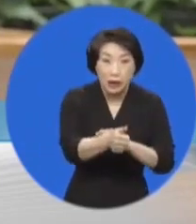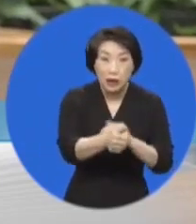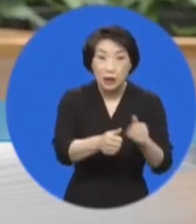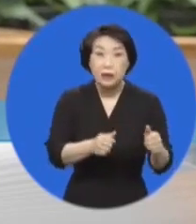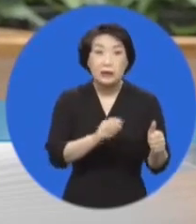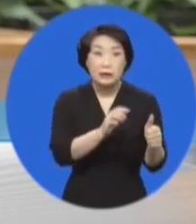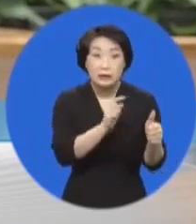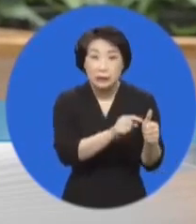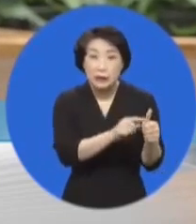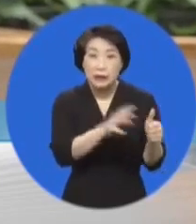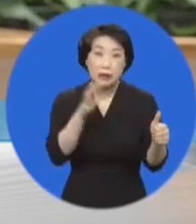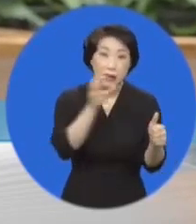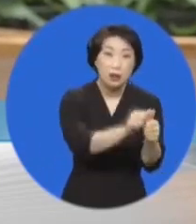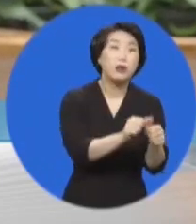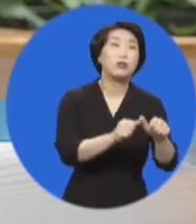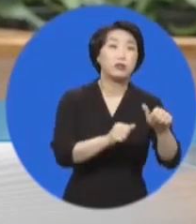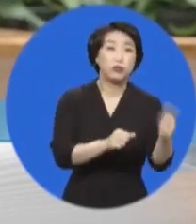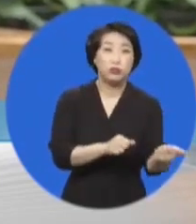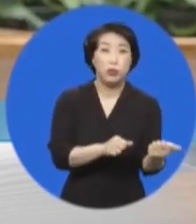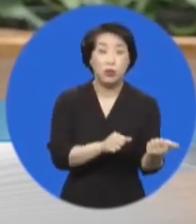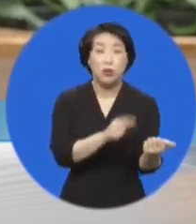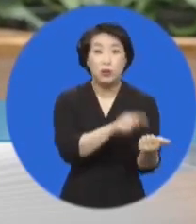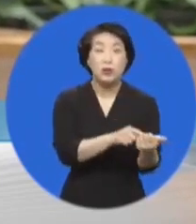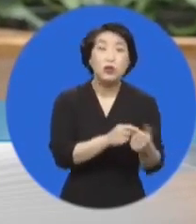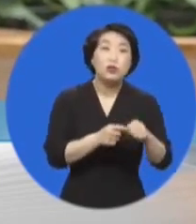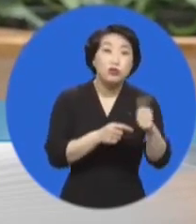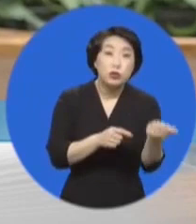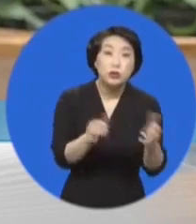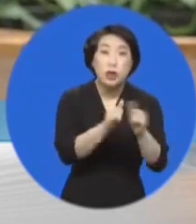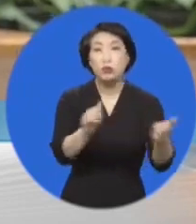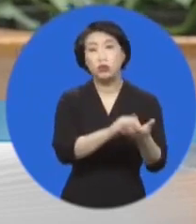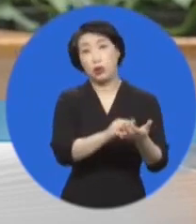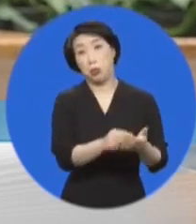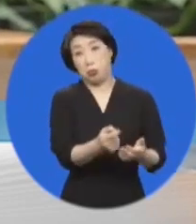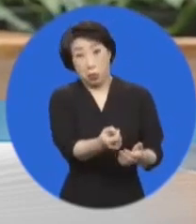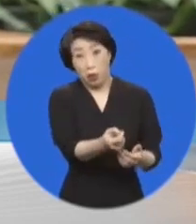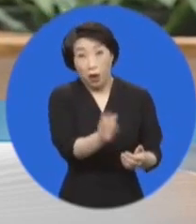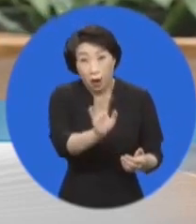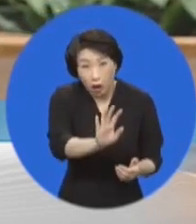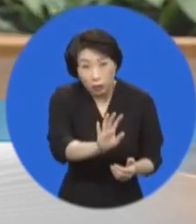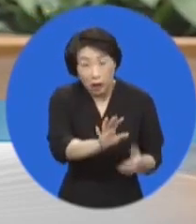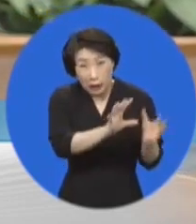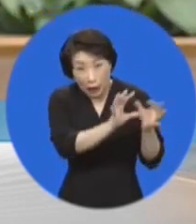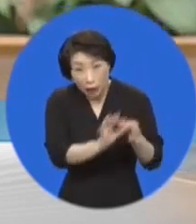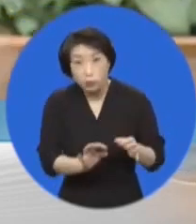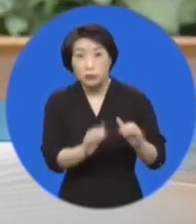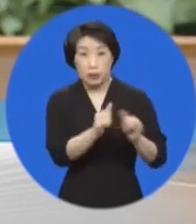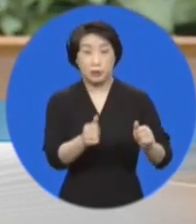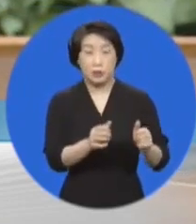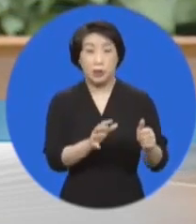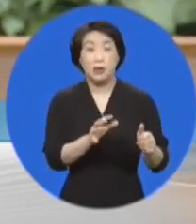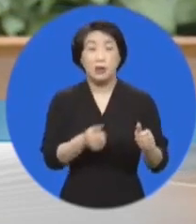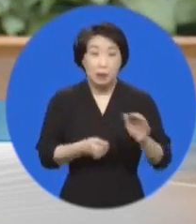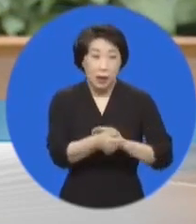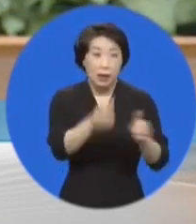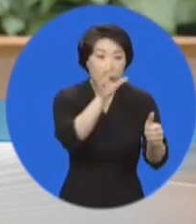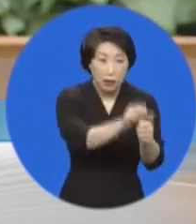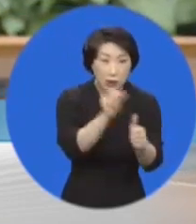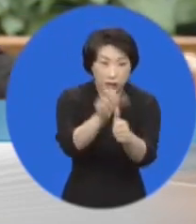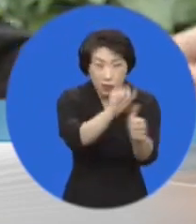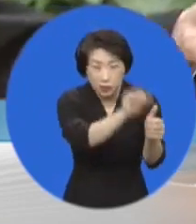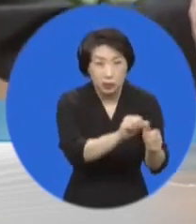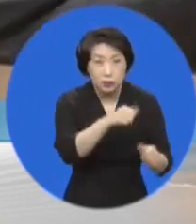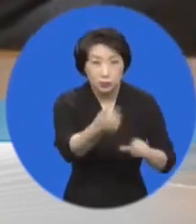물으면 죽습니다. 그 죽어가는 숫자가 보통이 아닙니다. 계속 죽어갑니다.